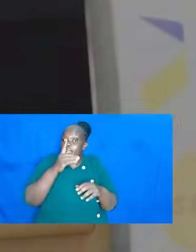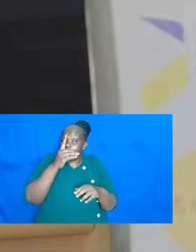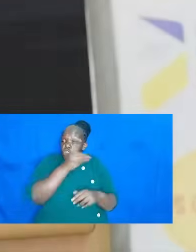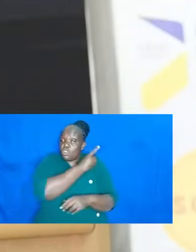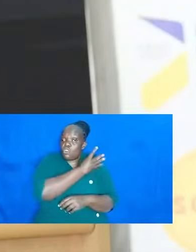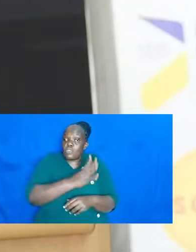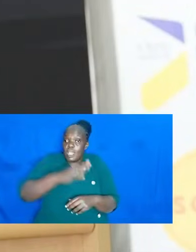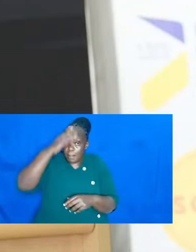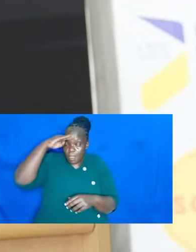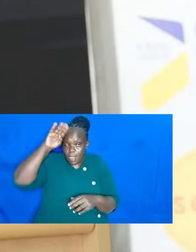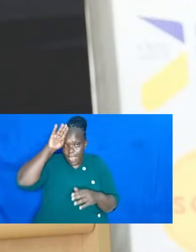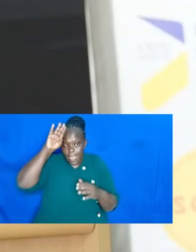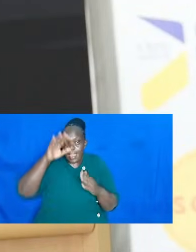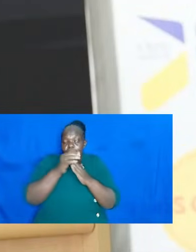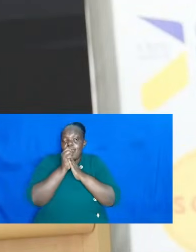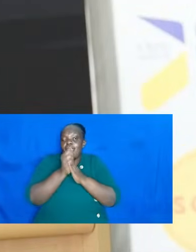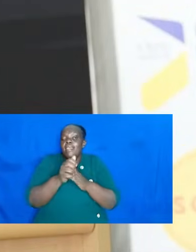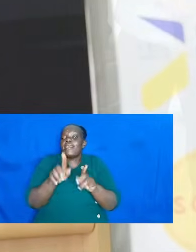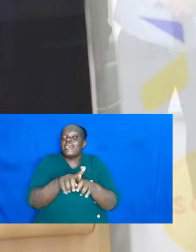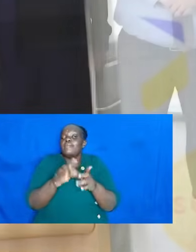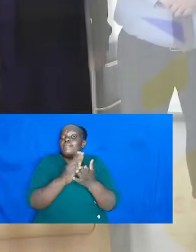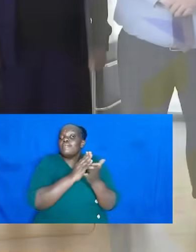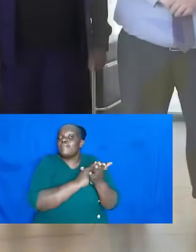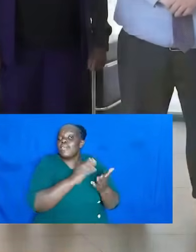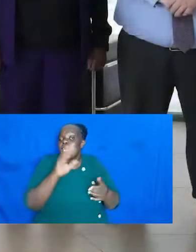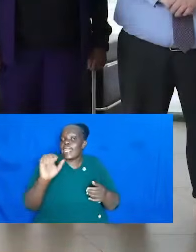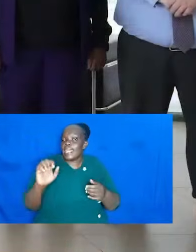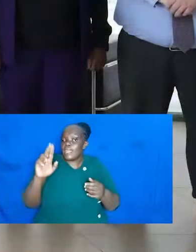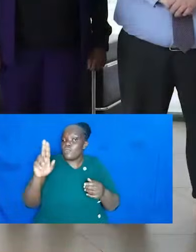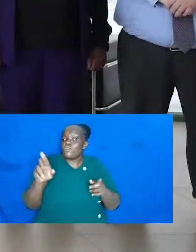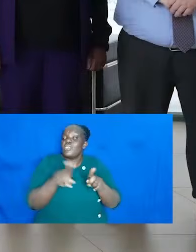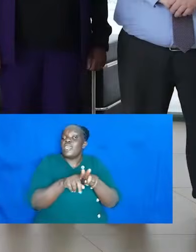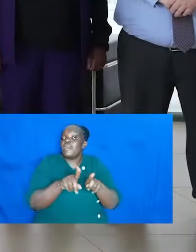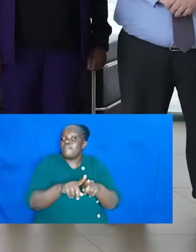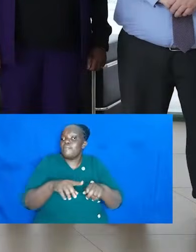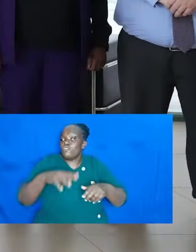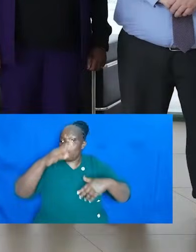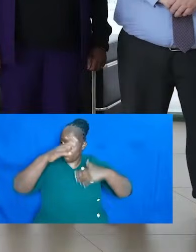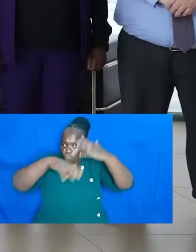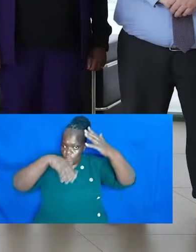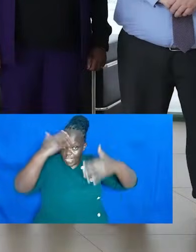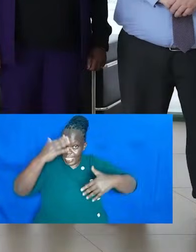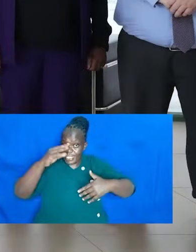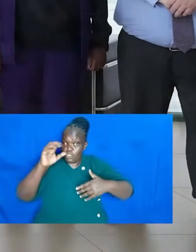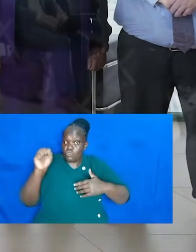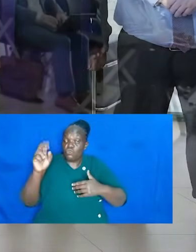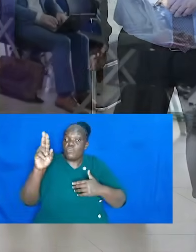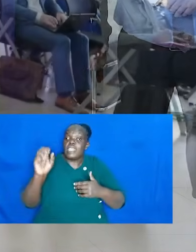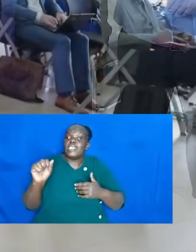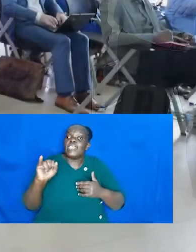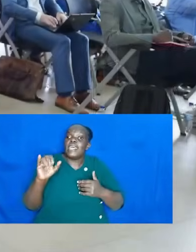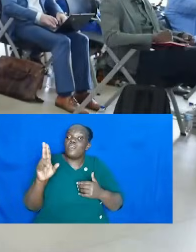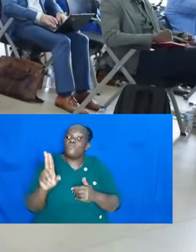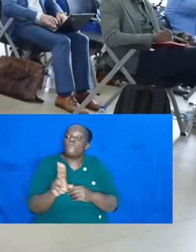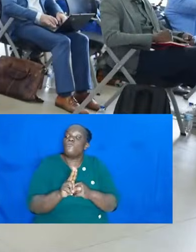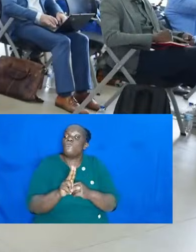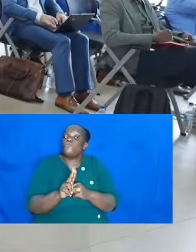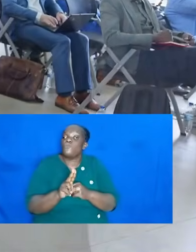Daktari Mwaura aliongoza uzindano wa programu ya EU Switch katika chuo kikuu cha USIU.